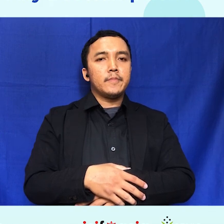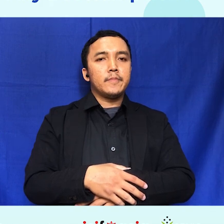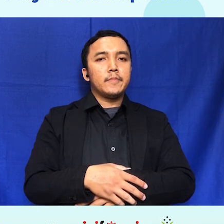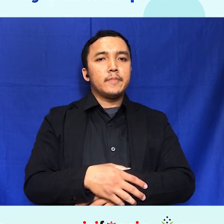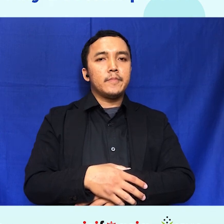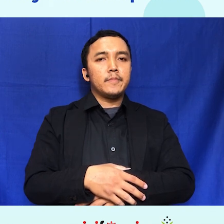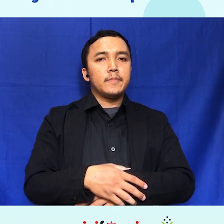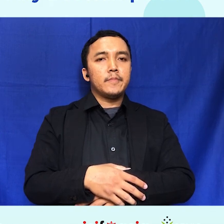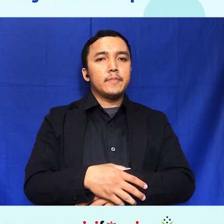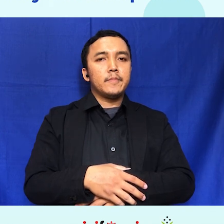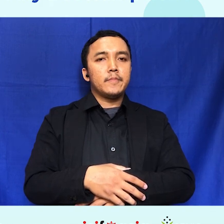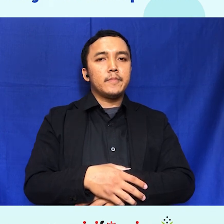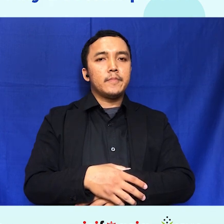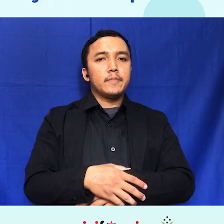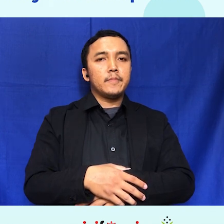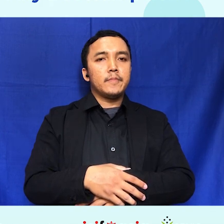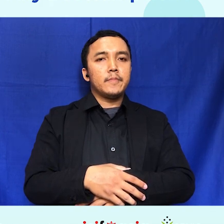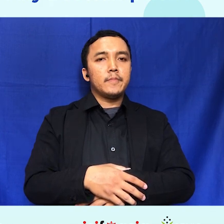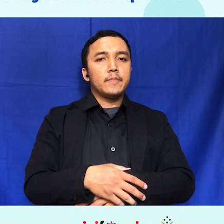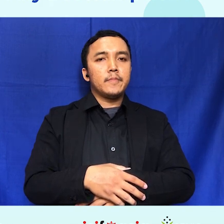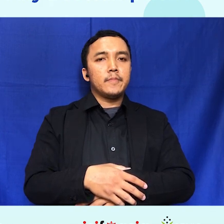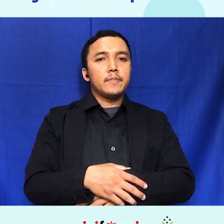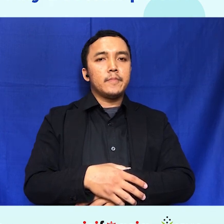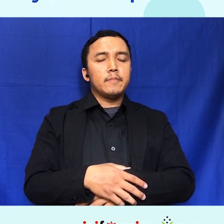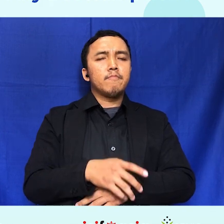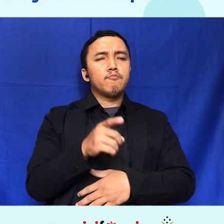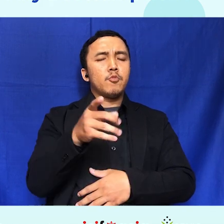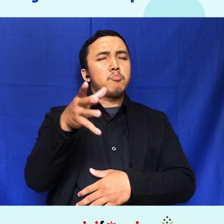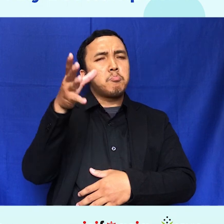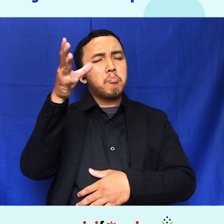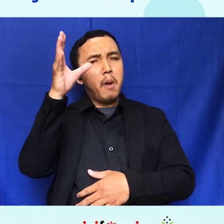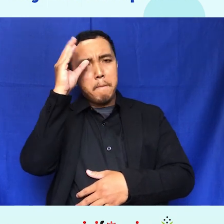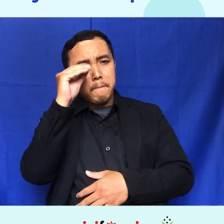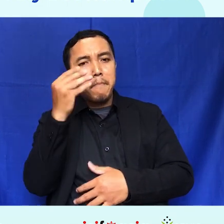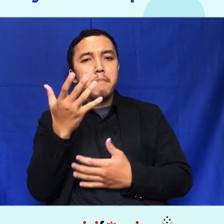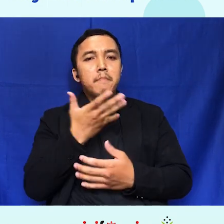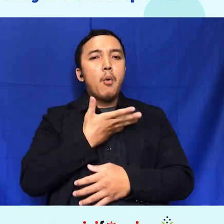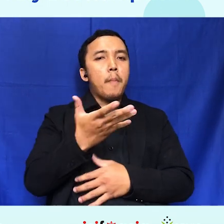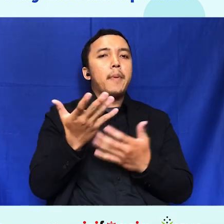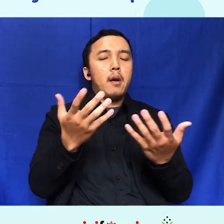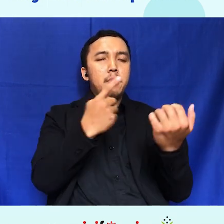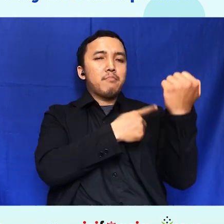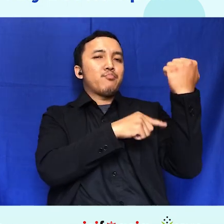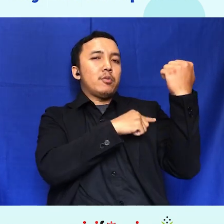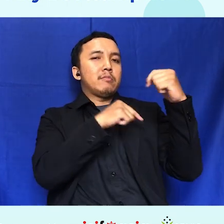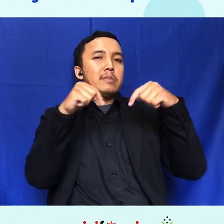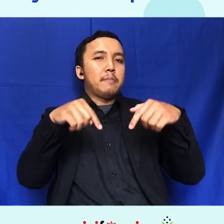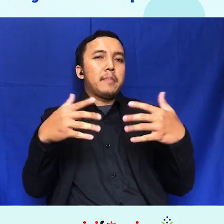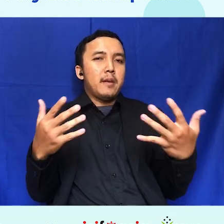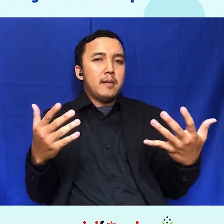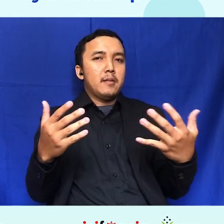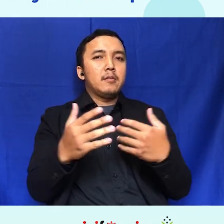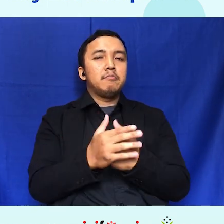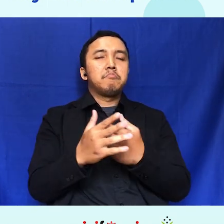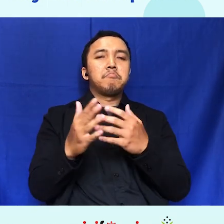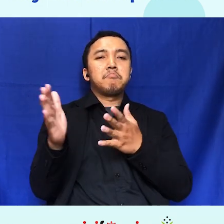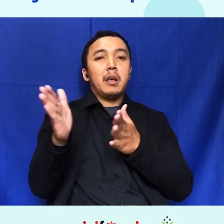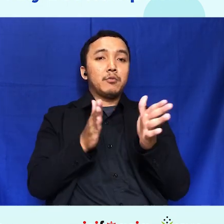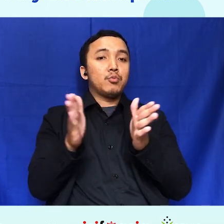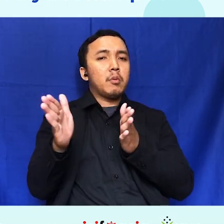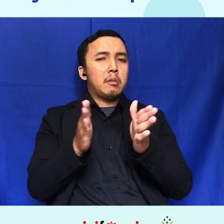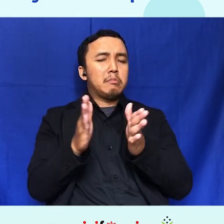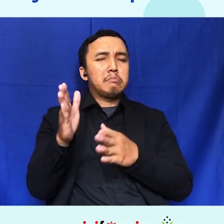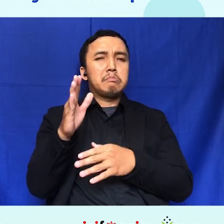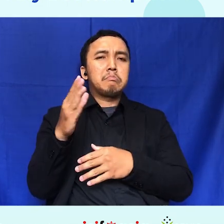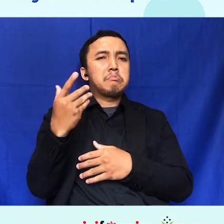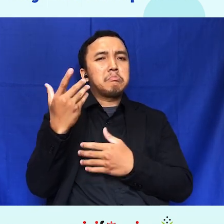kedinasan, prakerja button colap set, S upload button colap set. Kamu ingin menguasai skill apa hari ini? Combo box colap set has auto complete editable blank. Main navigasi landmark list with 2 items